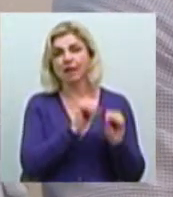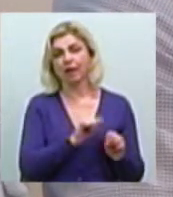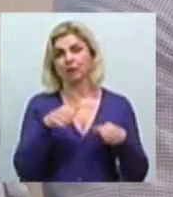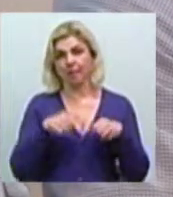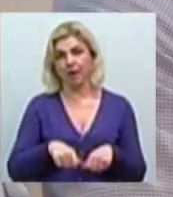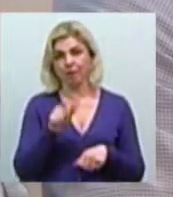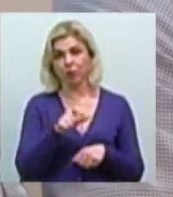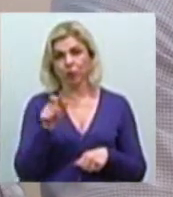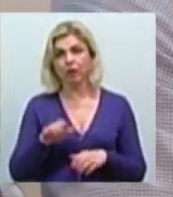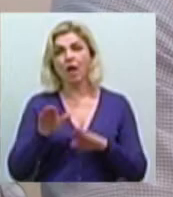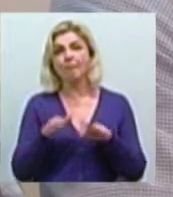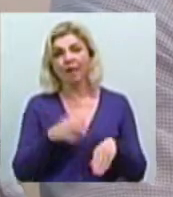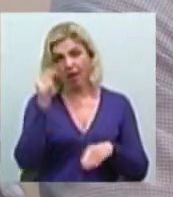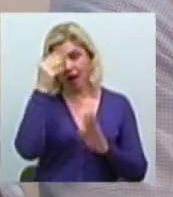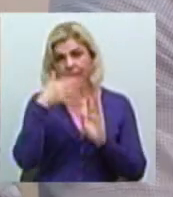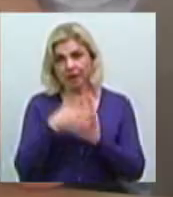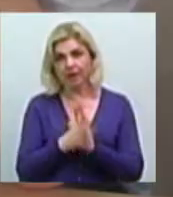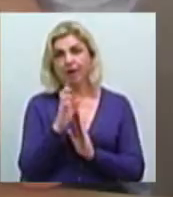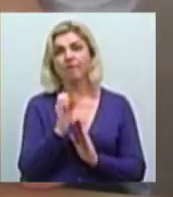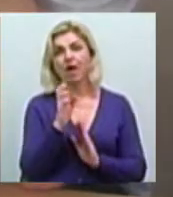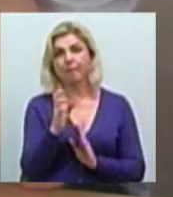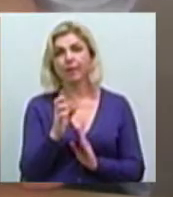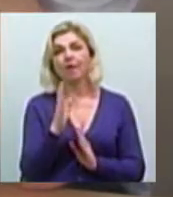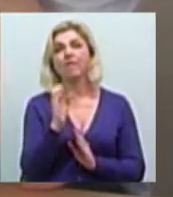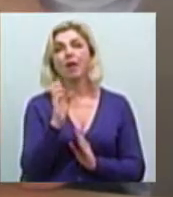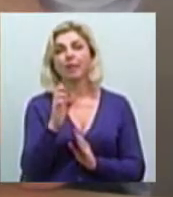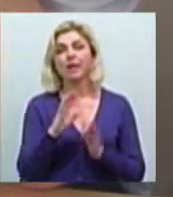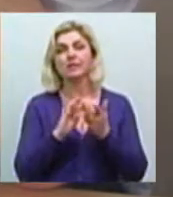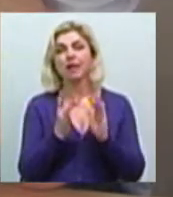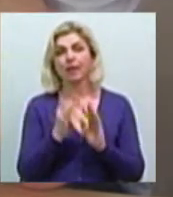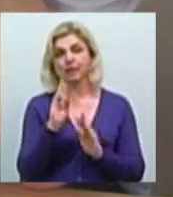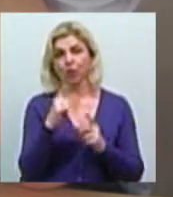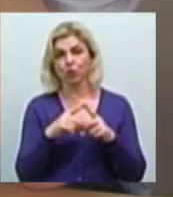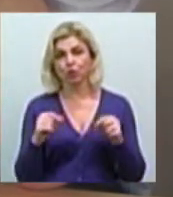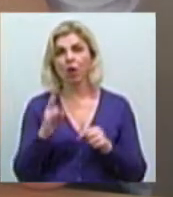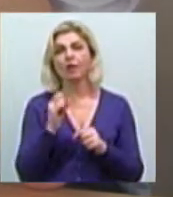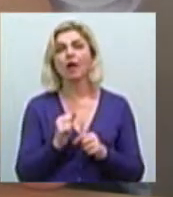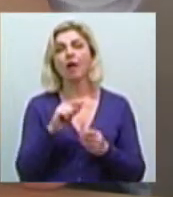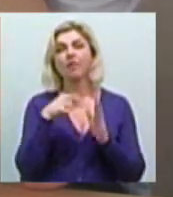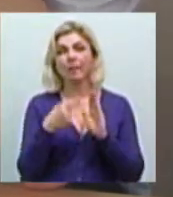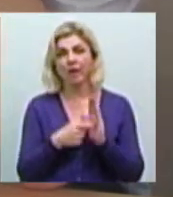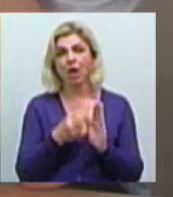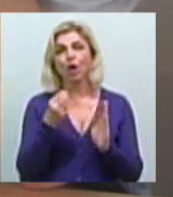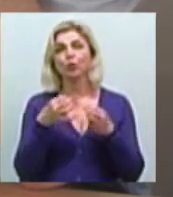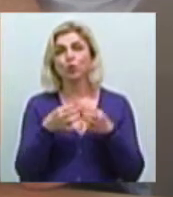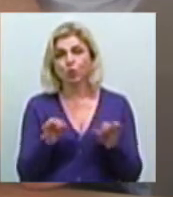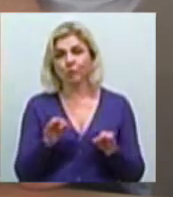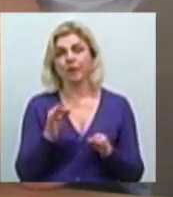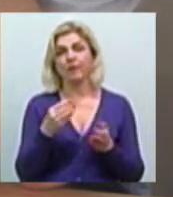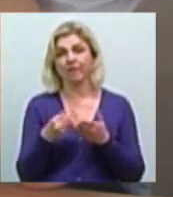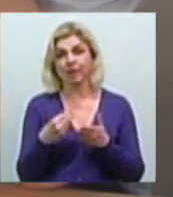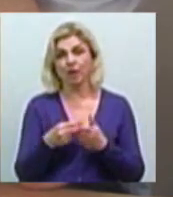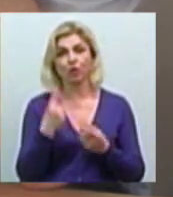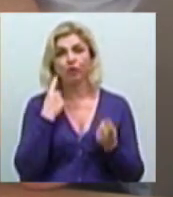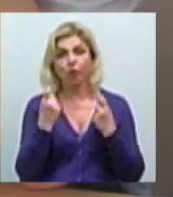Кудара, після аналізу веб-сайтів миколаївських шкіл на предмет доступності фінансової інформації виявилось,